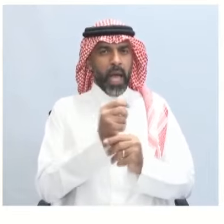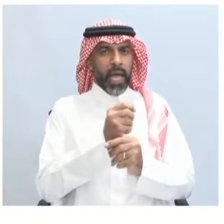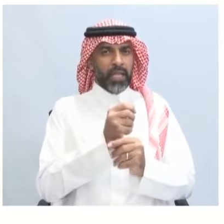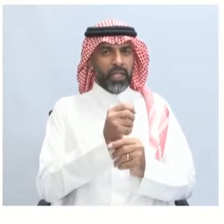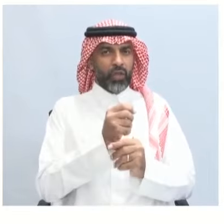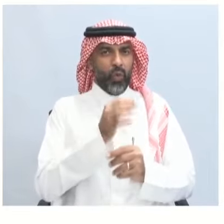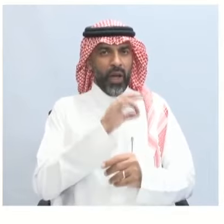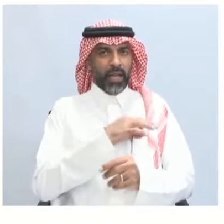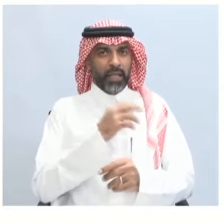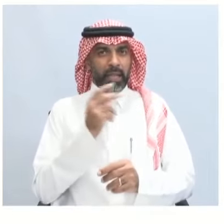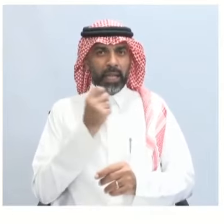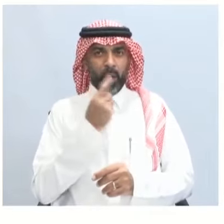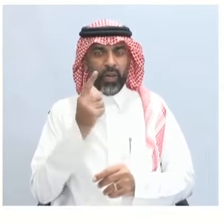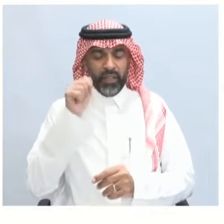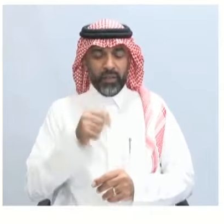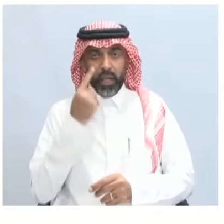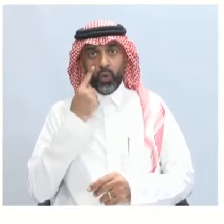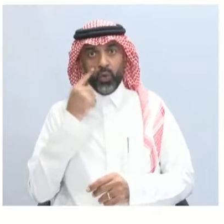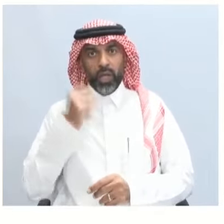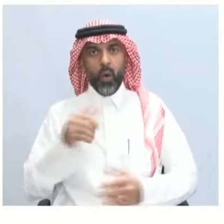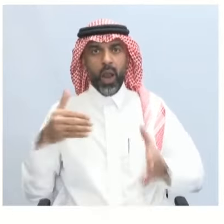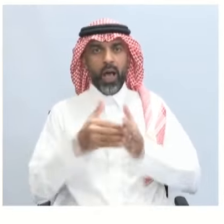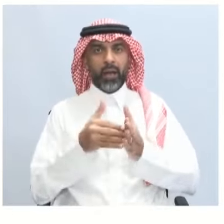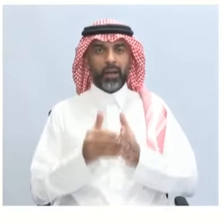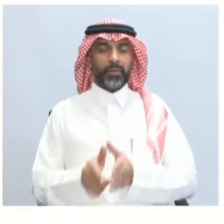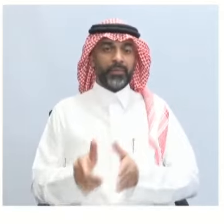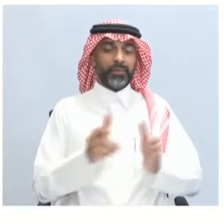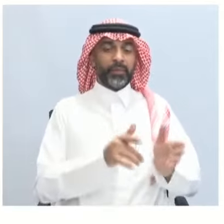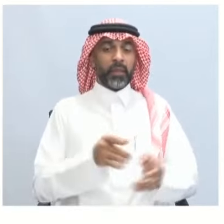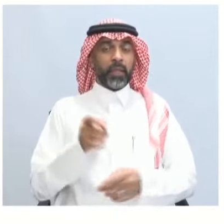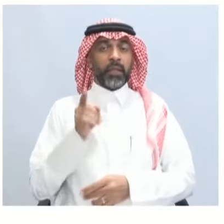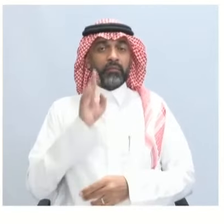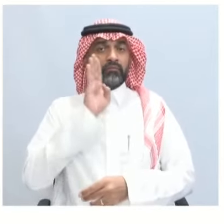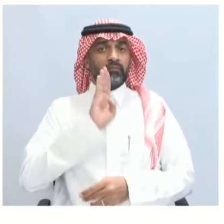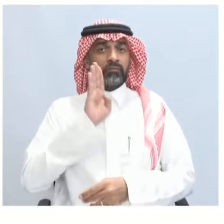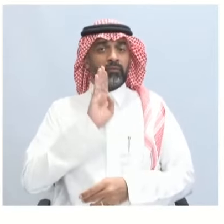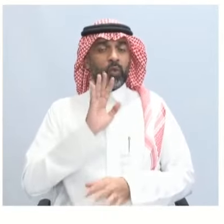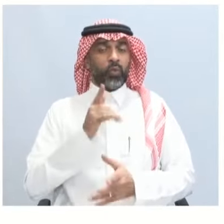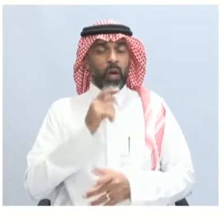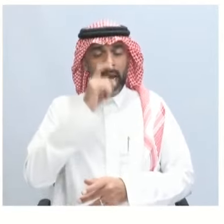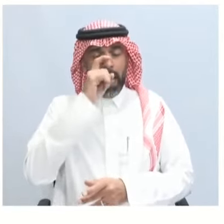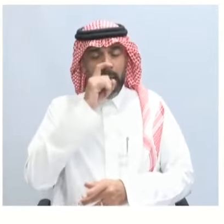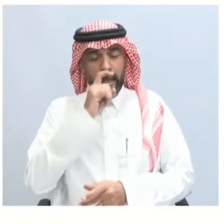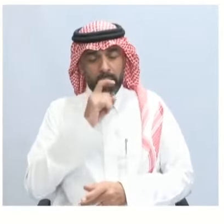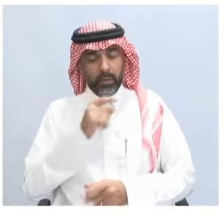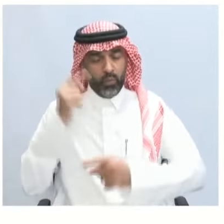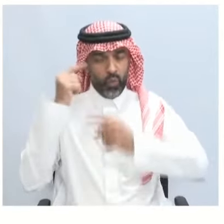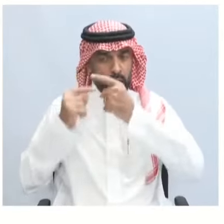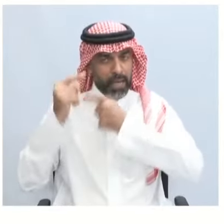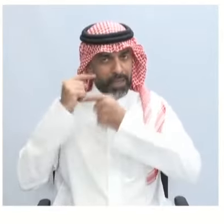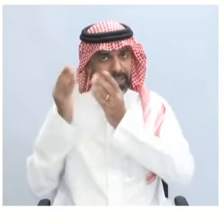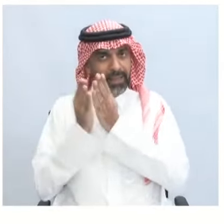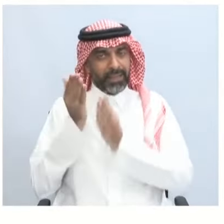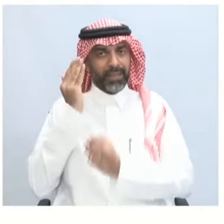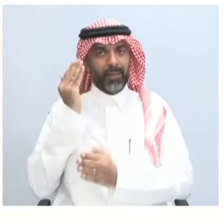القسم الثاني منه في انطلاقتنا دائما نقول لابد ان نراجع الدرس السابق